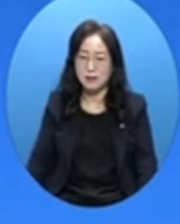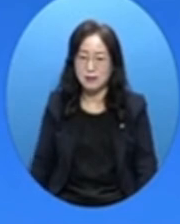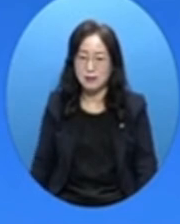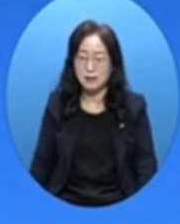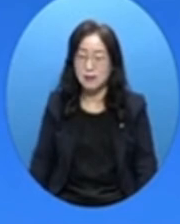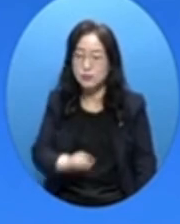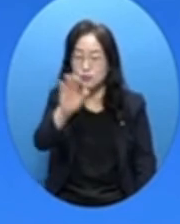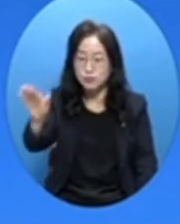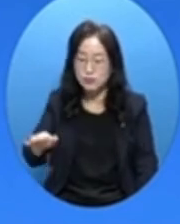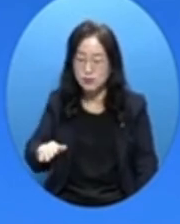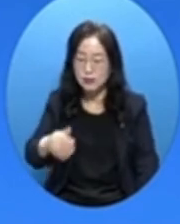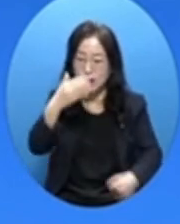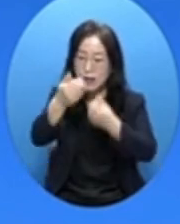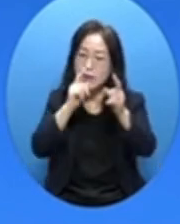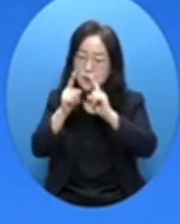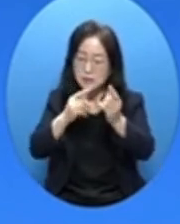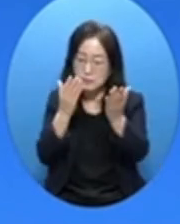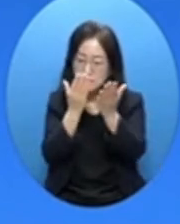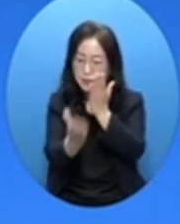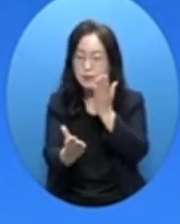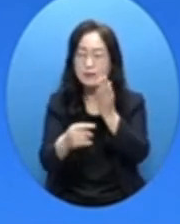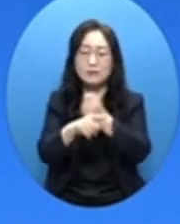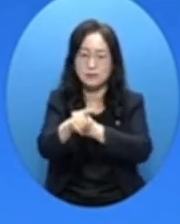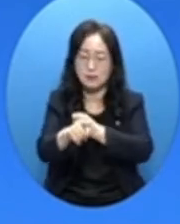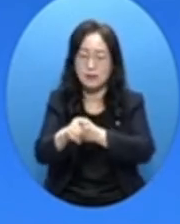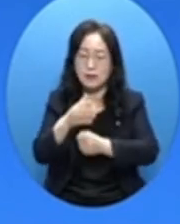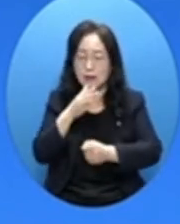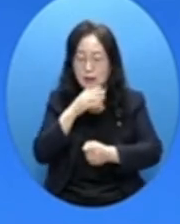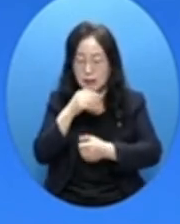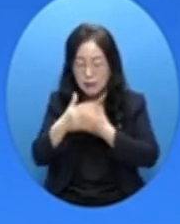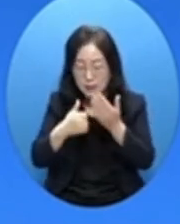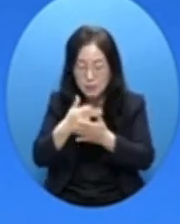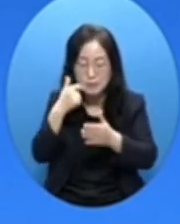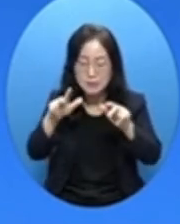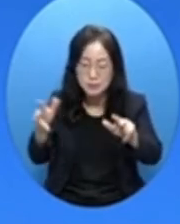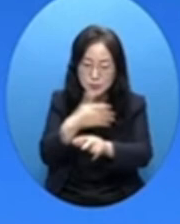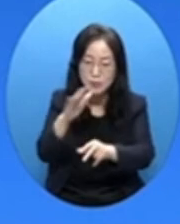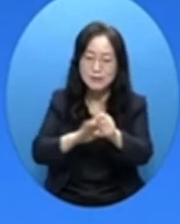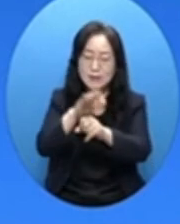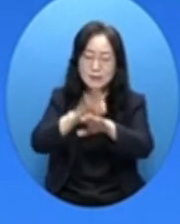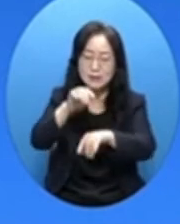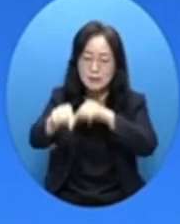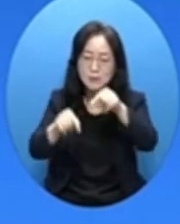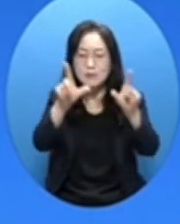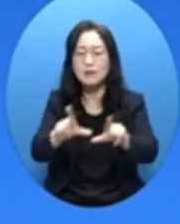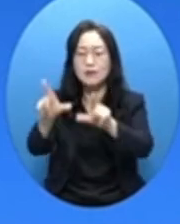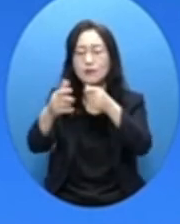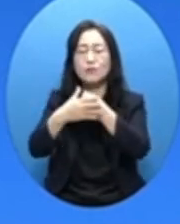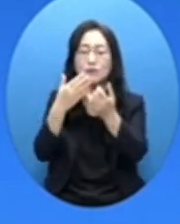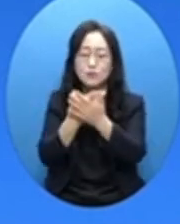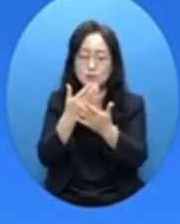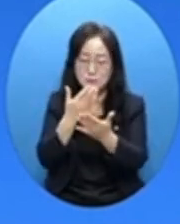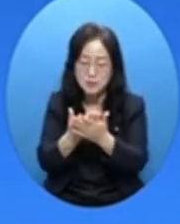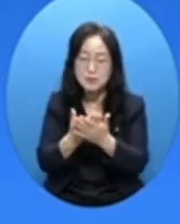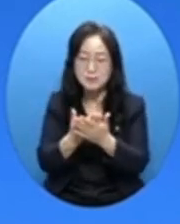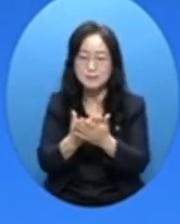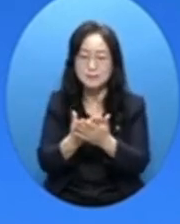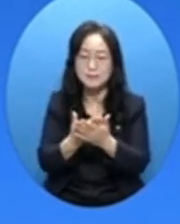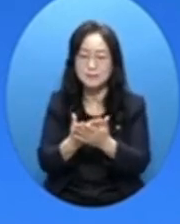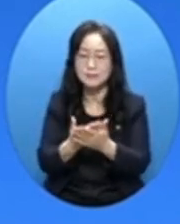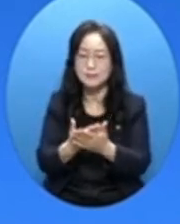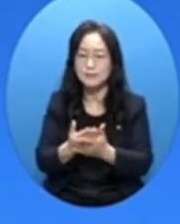모두가 계명을 어기고 있는 것입니다. 하나님 아버지, 우리가 이제부터는 사랑을 실천하며 살게 하여 주시옵소서.